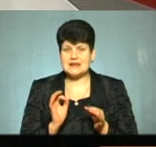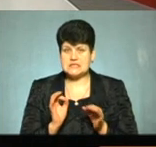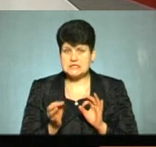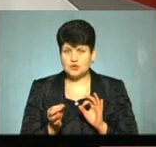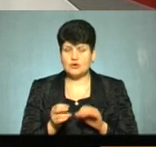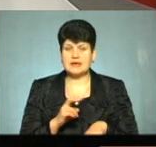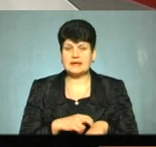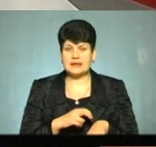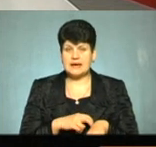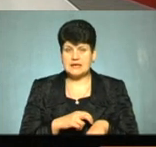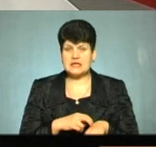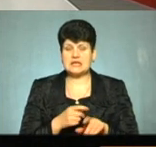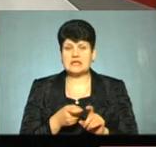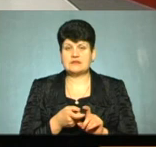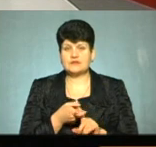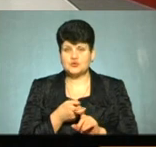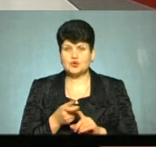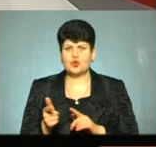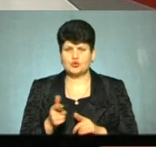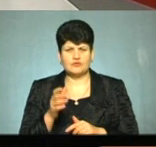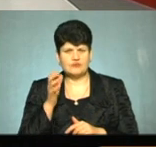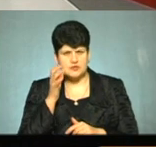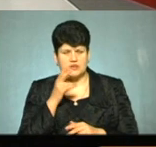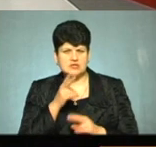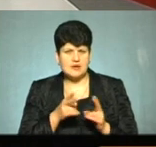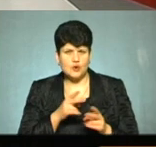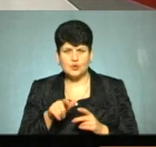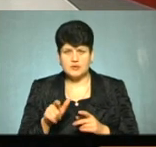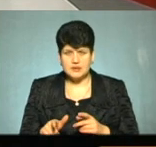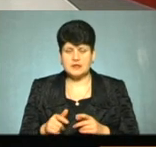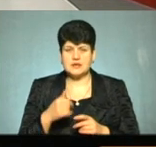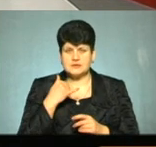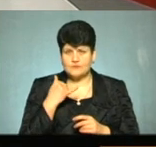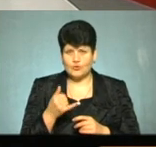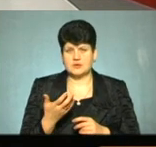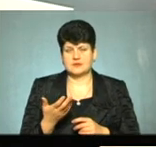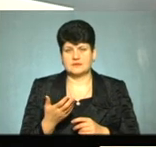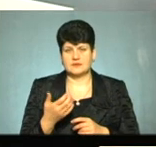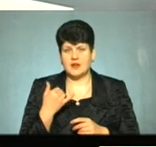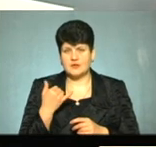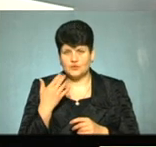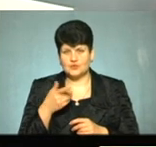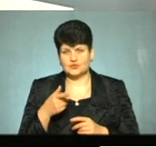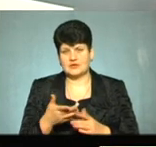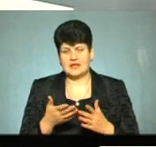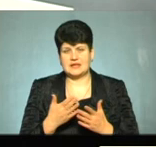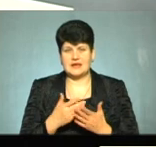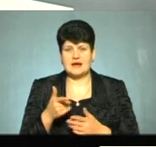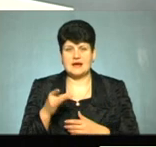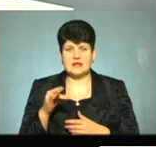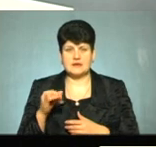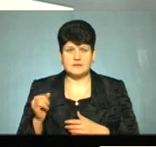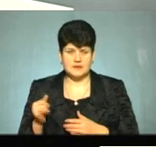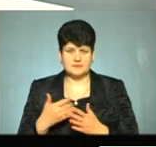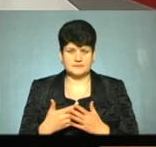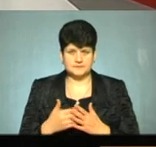тобто лікарі-інфекціоністи готові вислухати скарги, якщо особа дзвонить, телефонує, що в неї є підозра на гостру